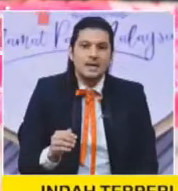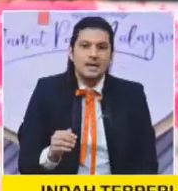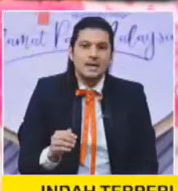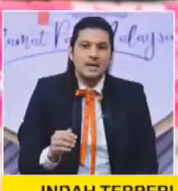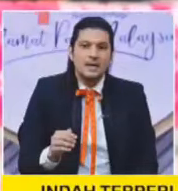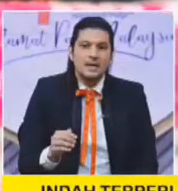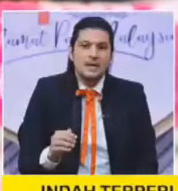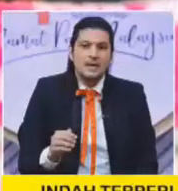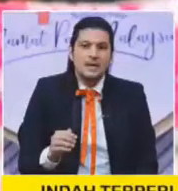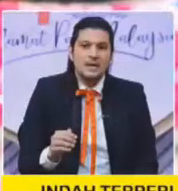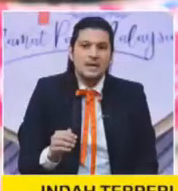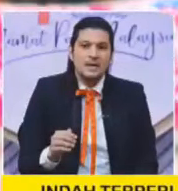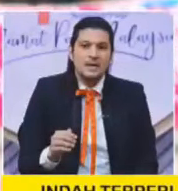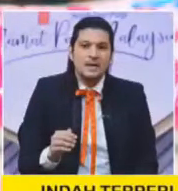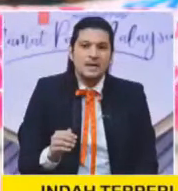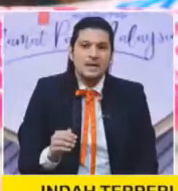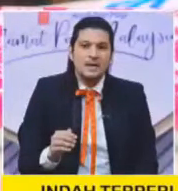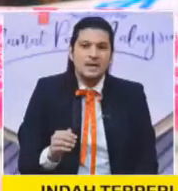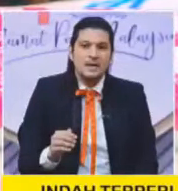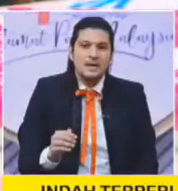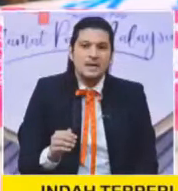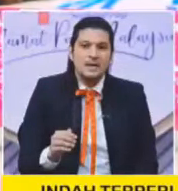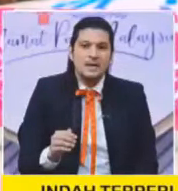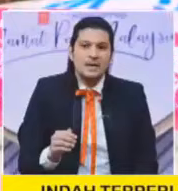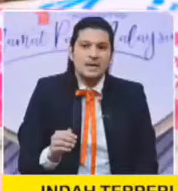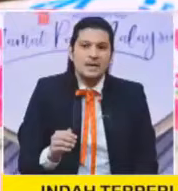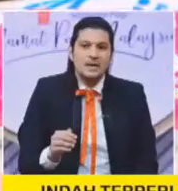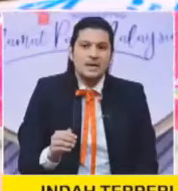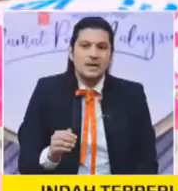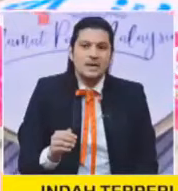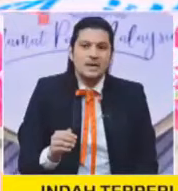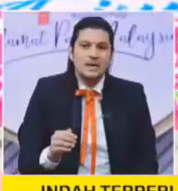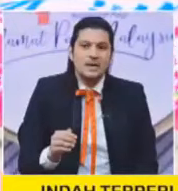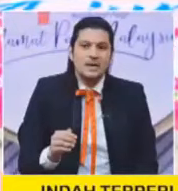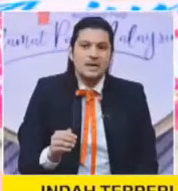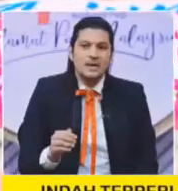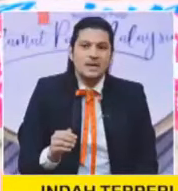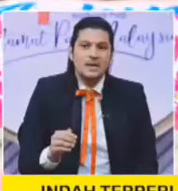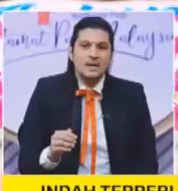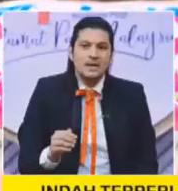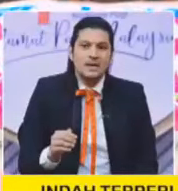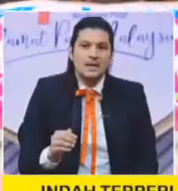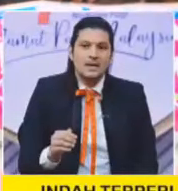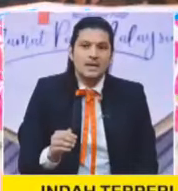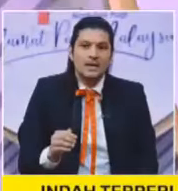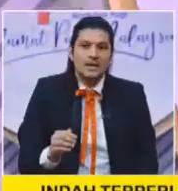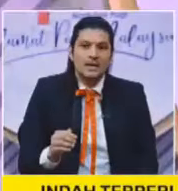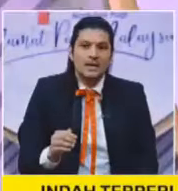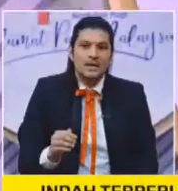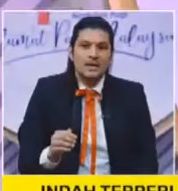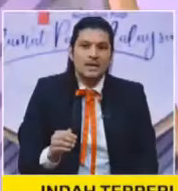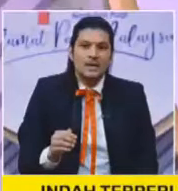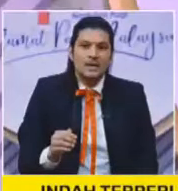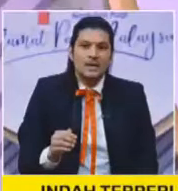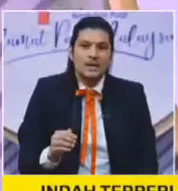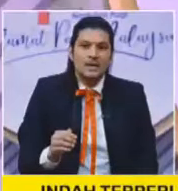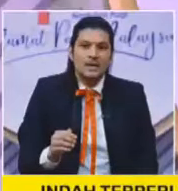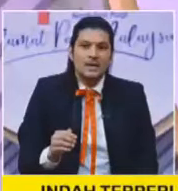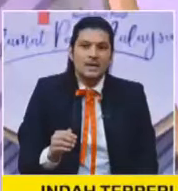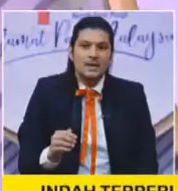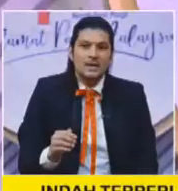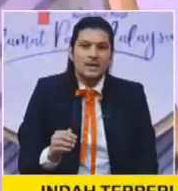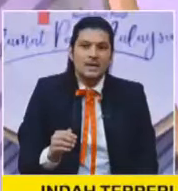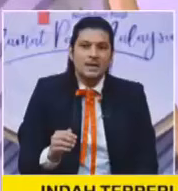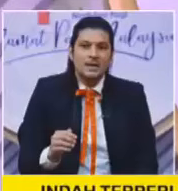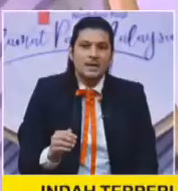badan bagi melawan jangkitan serta menguatkan dan membina kembali sistem imunisasi badan. Apabila